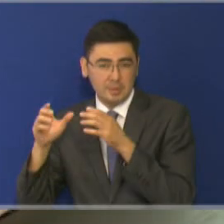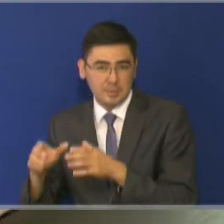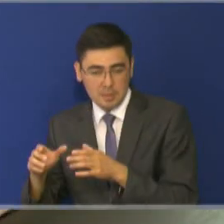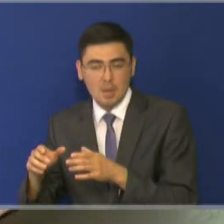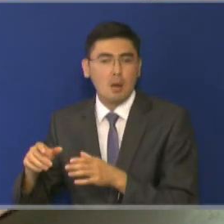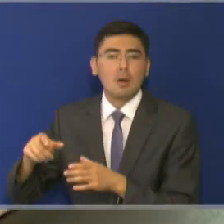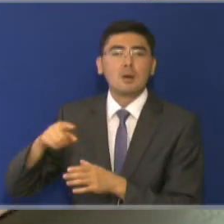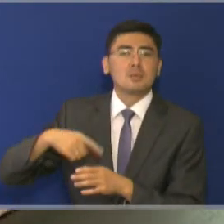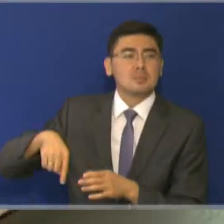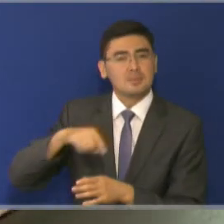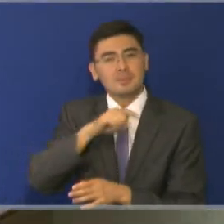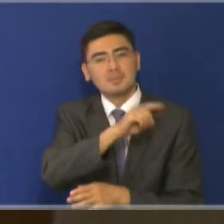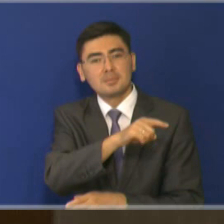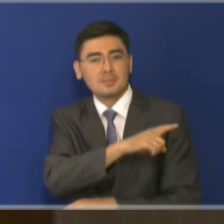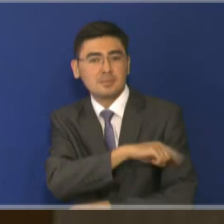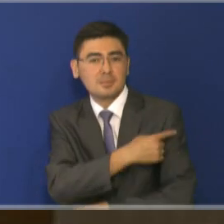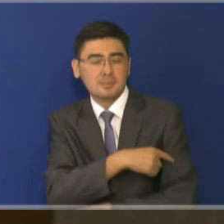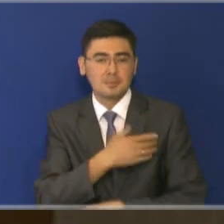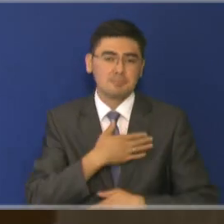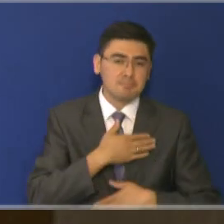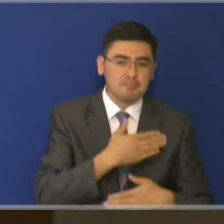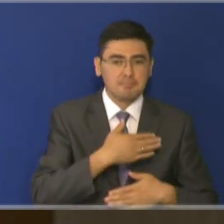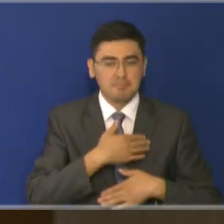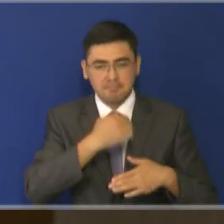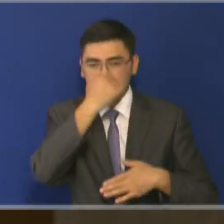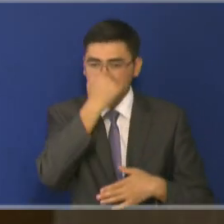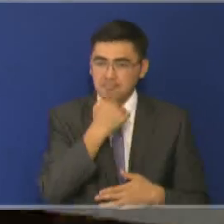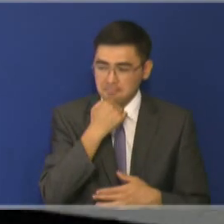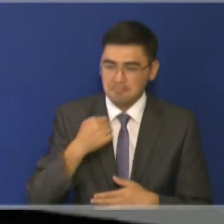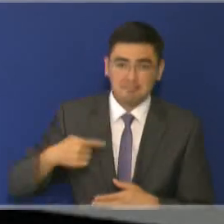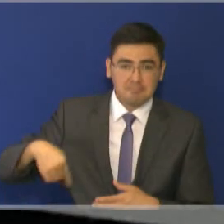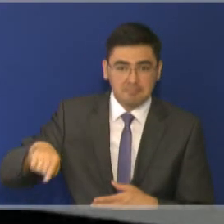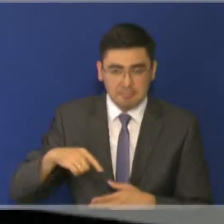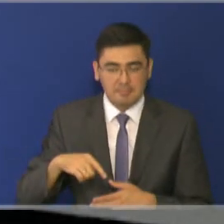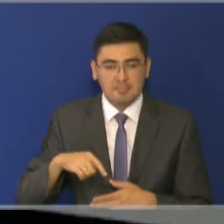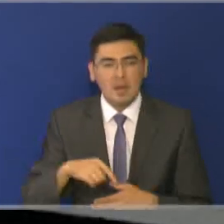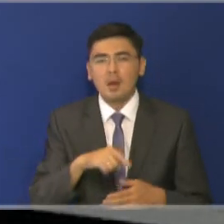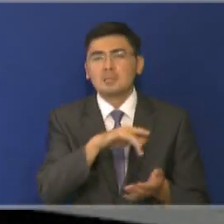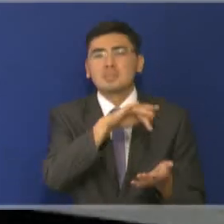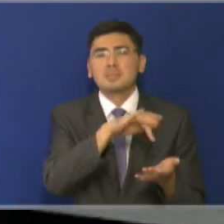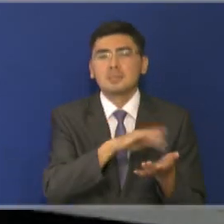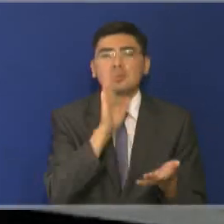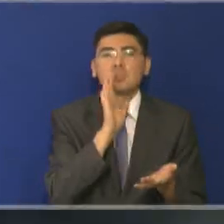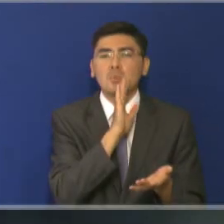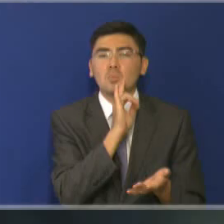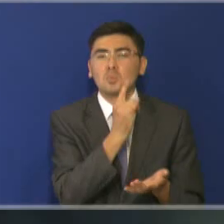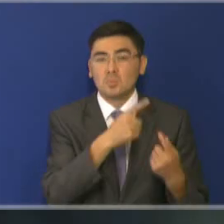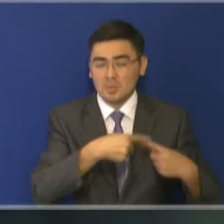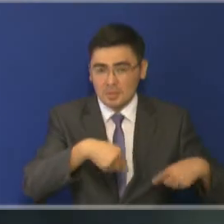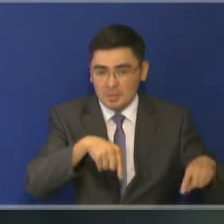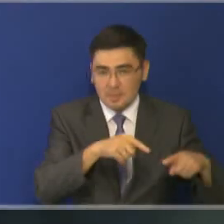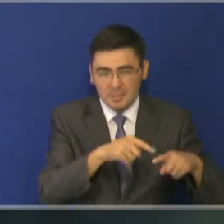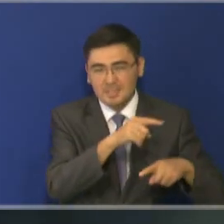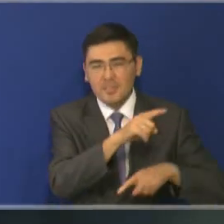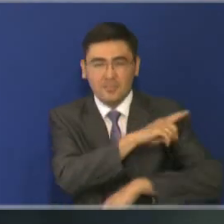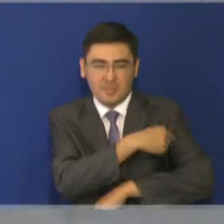ұйымдастырған дәрігерлерге алғыс акциясы табанды еңбек етіп жүрген ана мен бала орталығындағы медицина қызметкерлерін